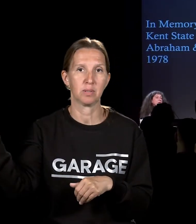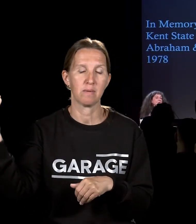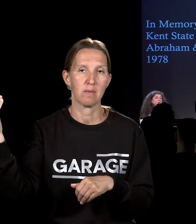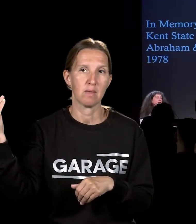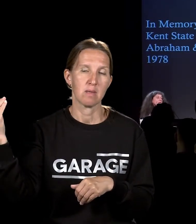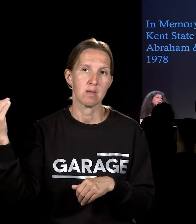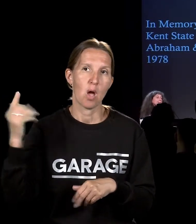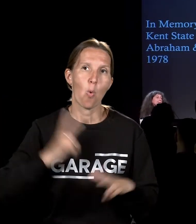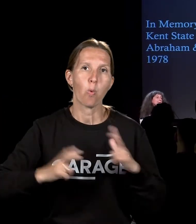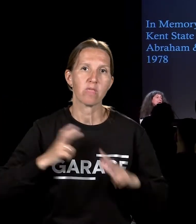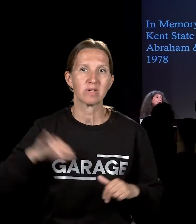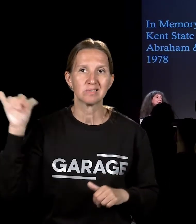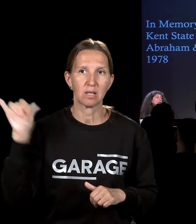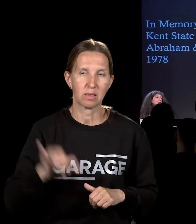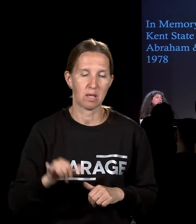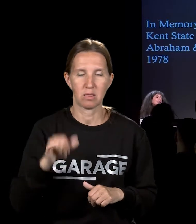увековечение жертв